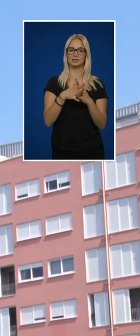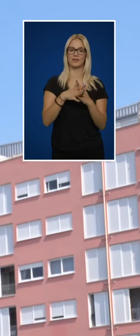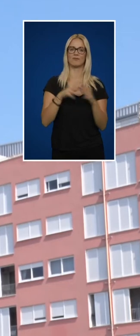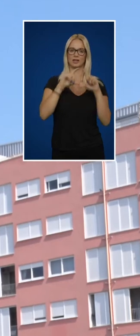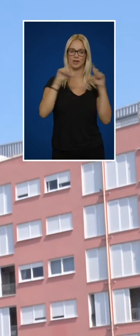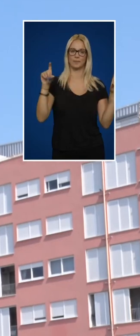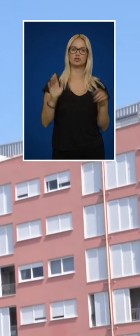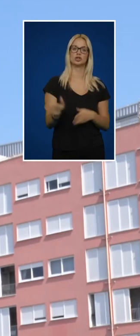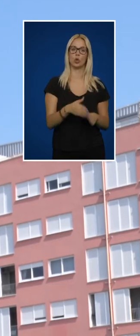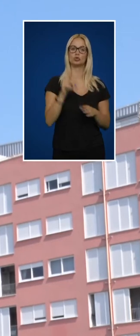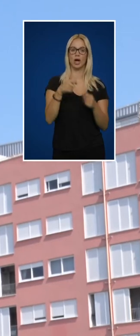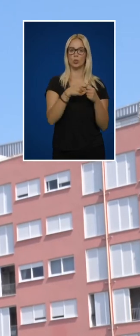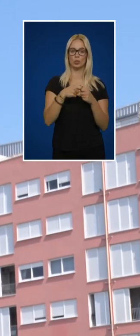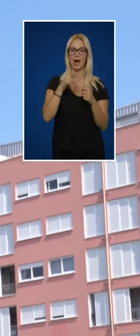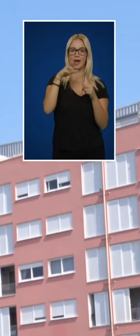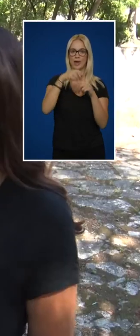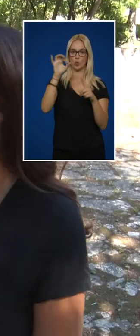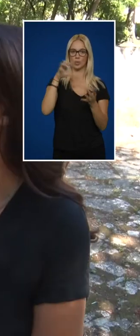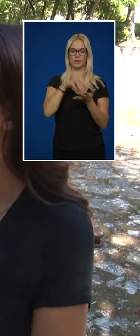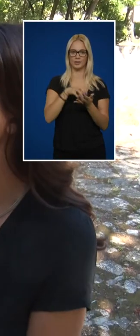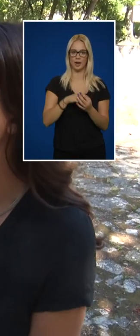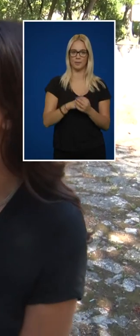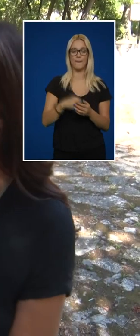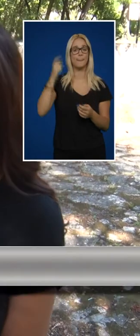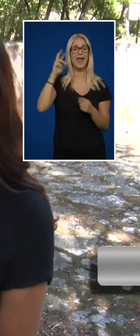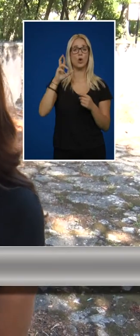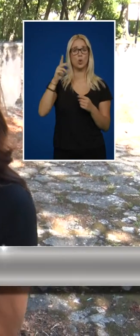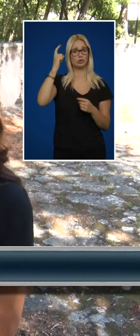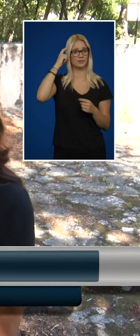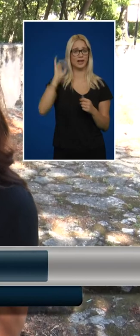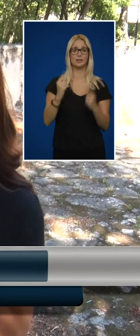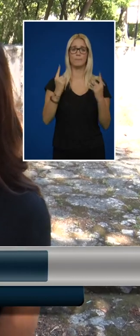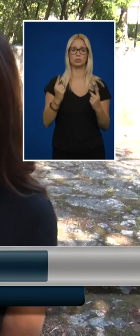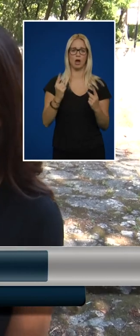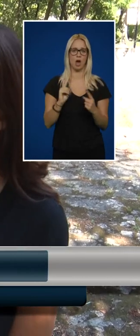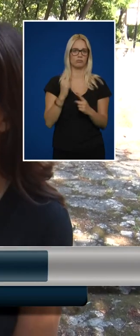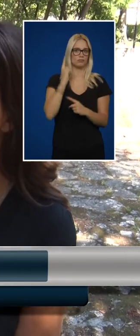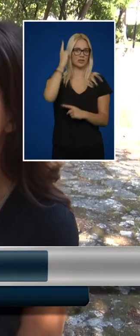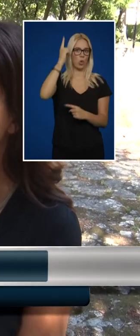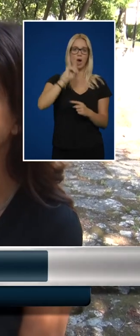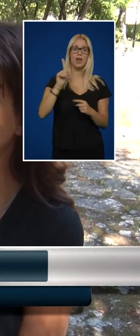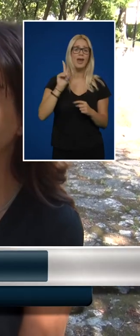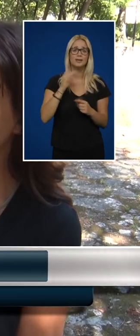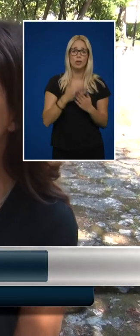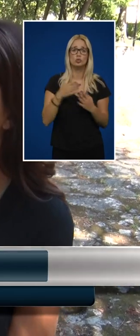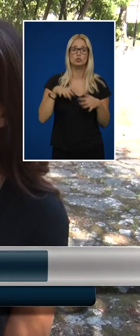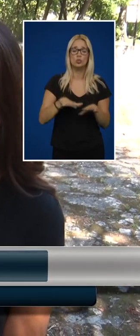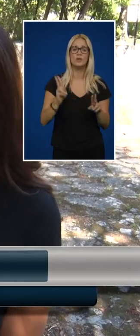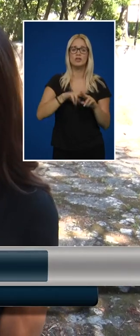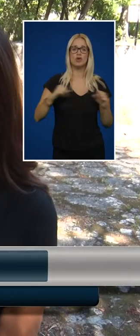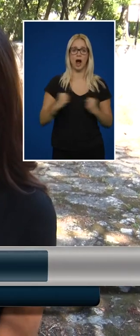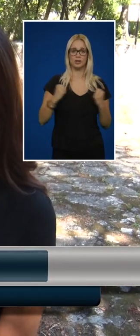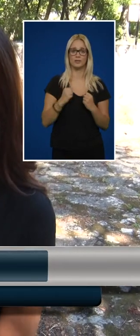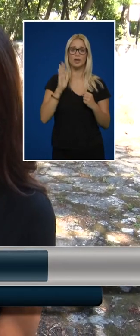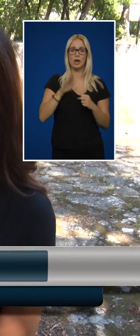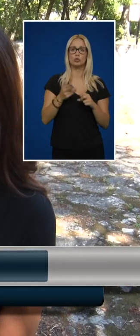udruge Ekozadar. Ekološka svijest je postala visočija, ali ne zato što su ljudi više